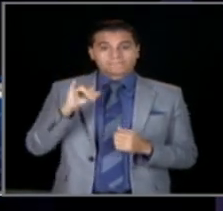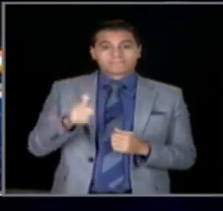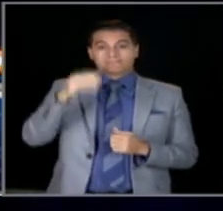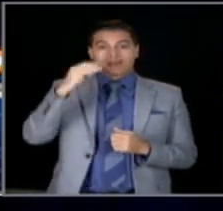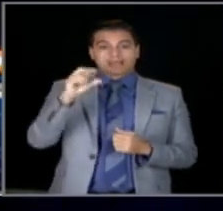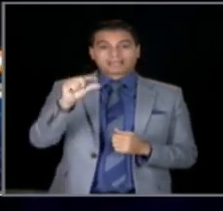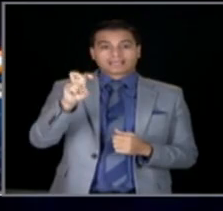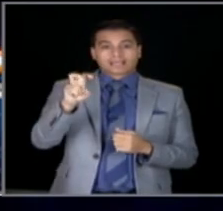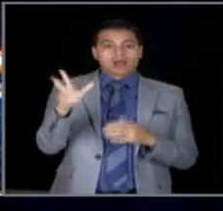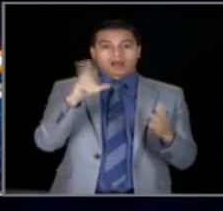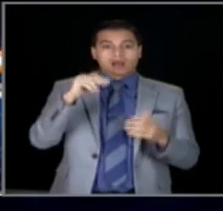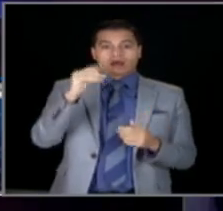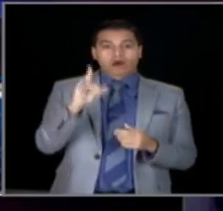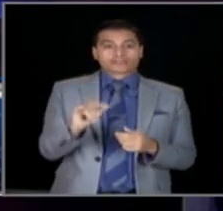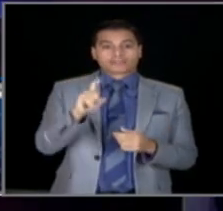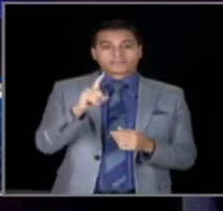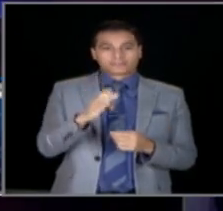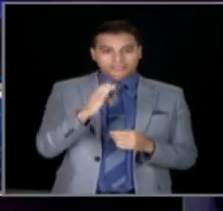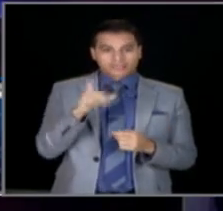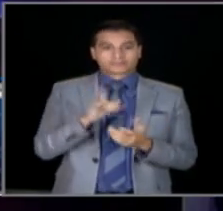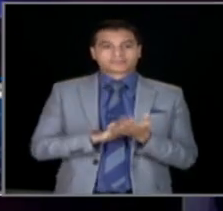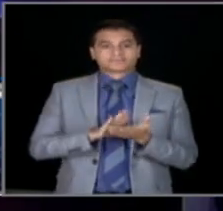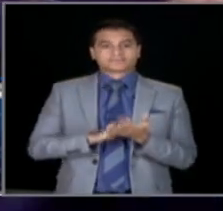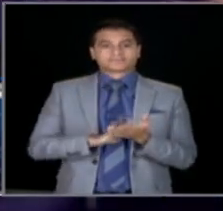الخطيب. مهجة، إجابة صحيحة.